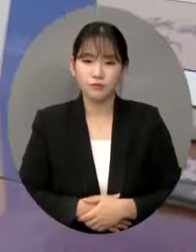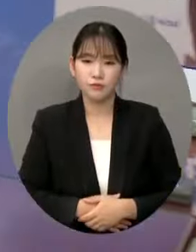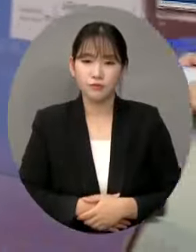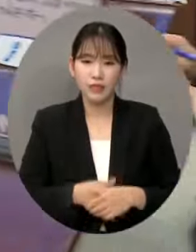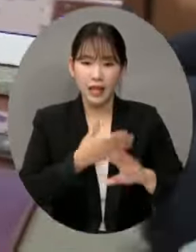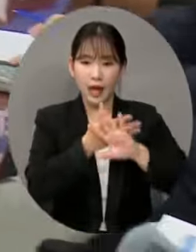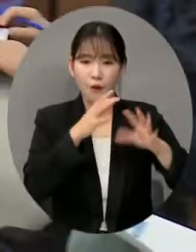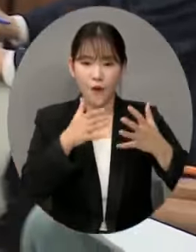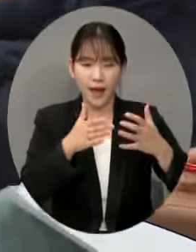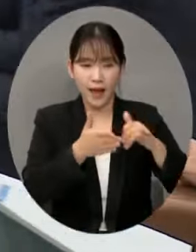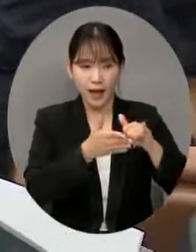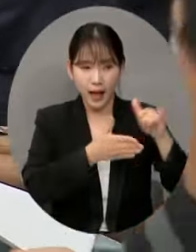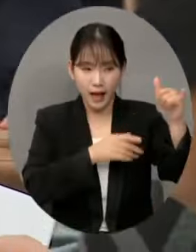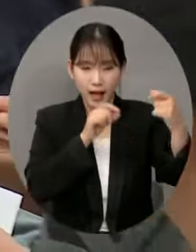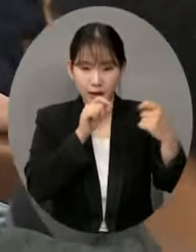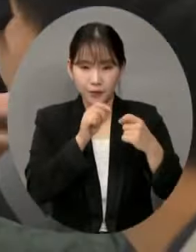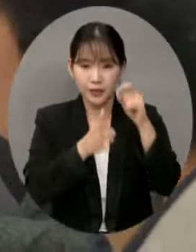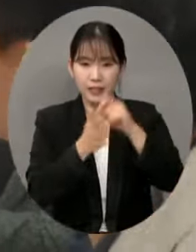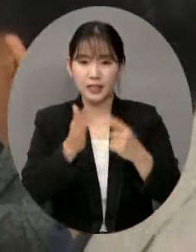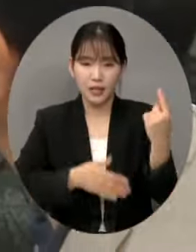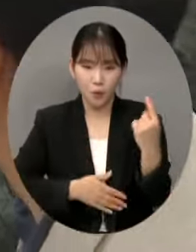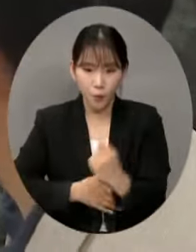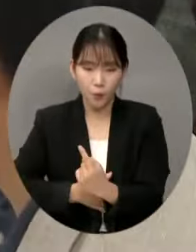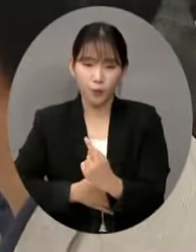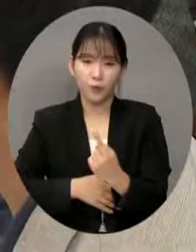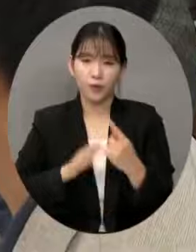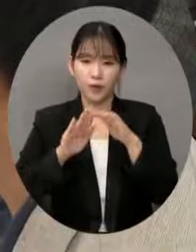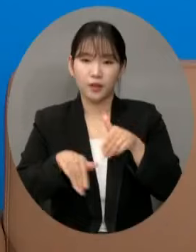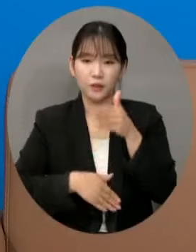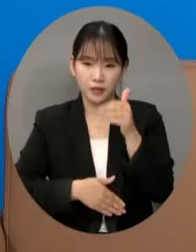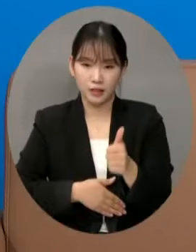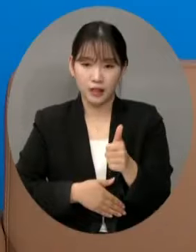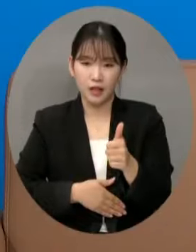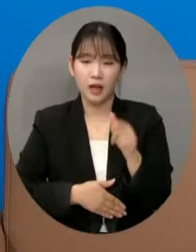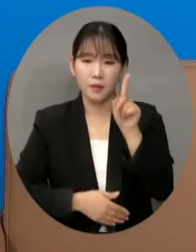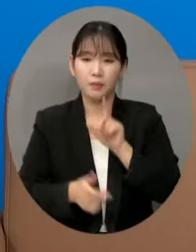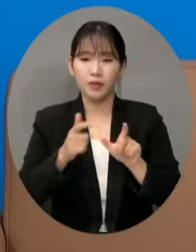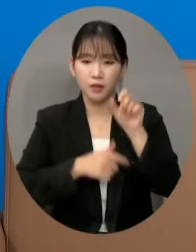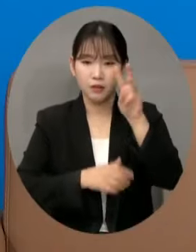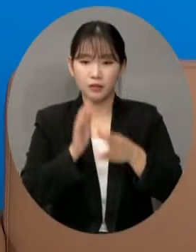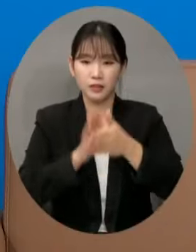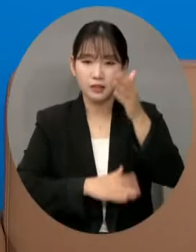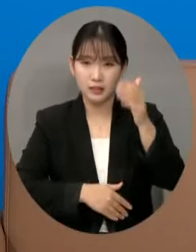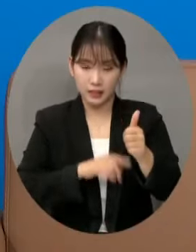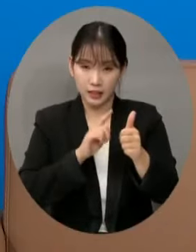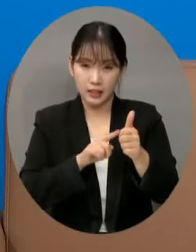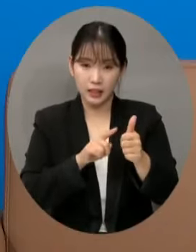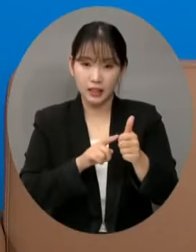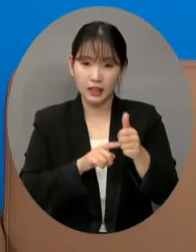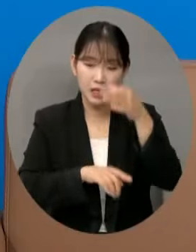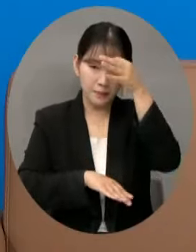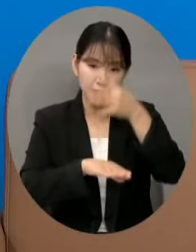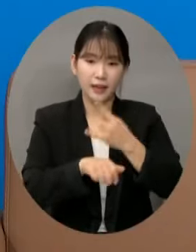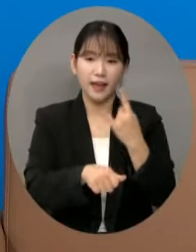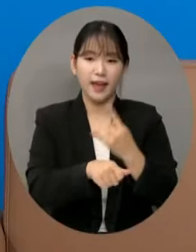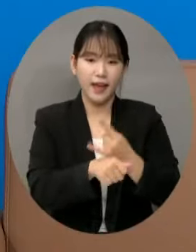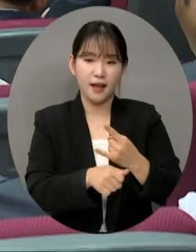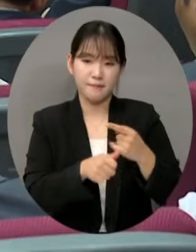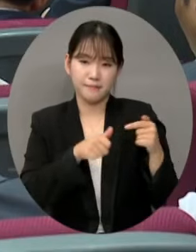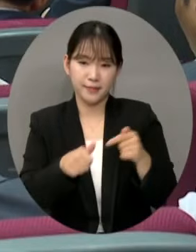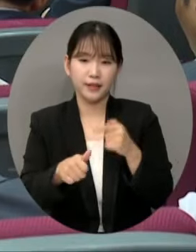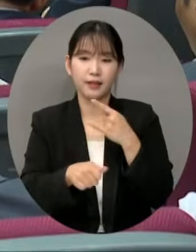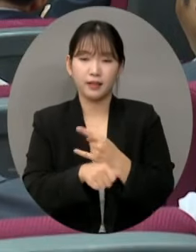해외 순방을 앞두고 기자실을 찾은 김용록 전남지사는 다시 한번 강기정 광주시장에게 사과를